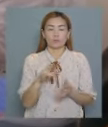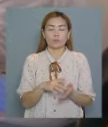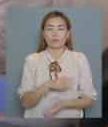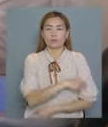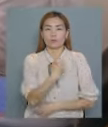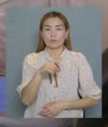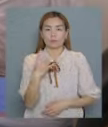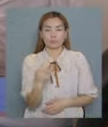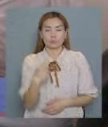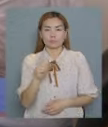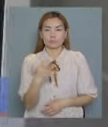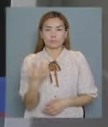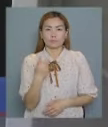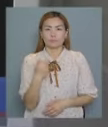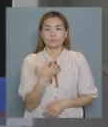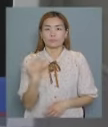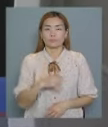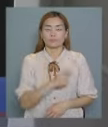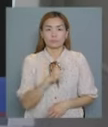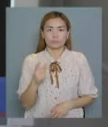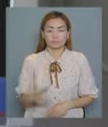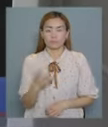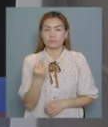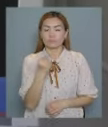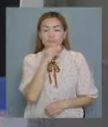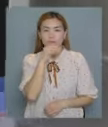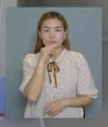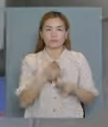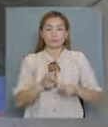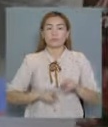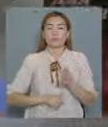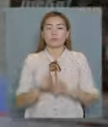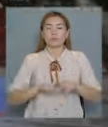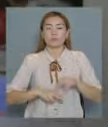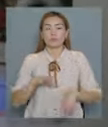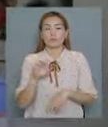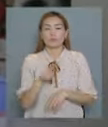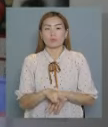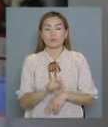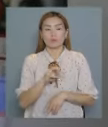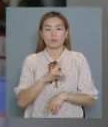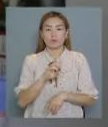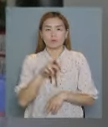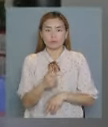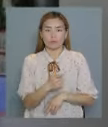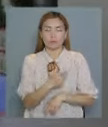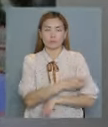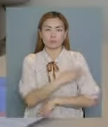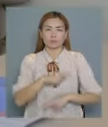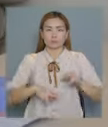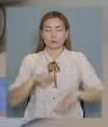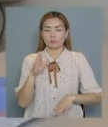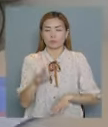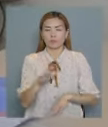поликлиникам номер 4 и номер 5 на 250 человек. Кроме того, в этом году начнется строительство областной онкологической больницы. Также начато